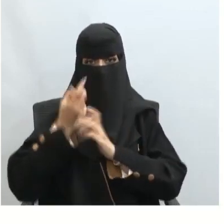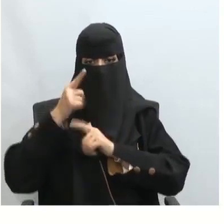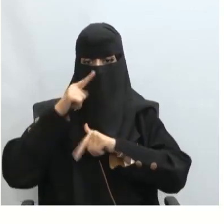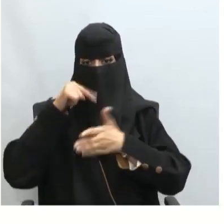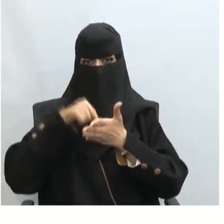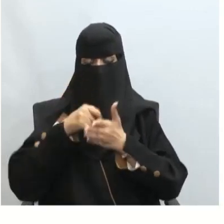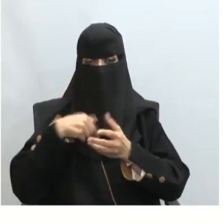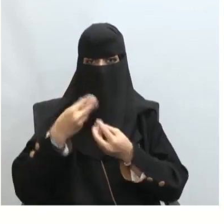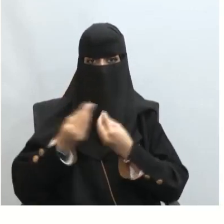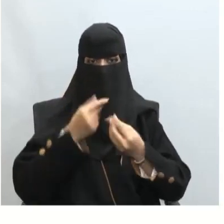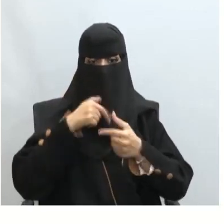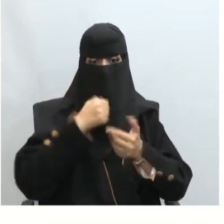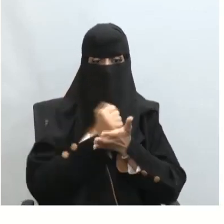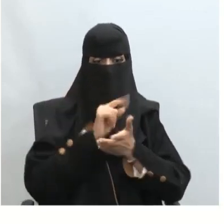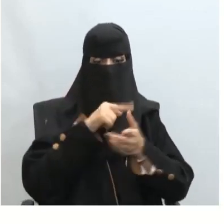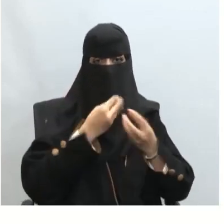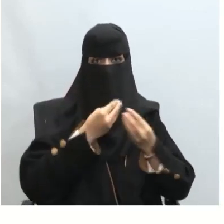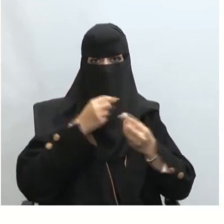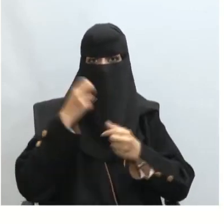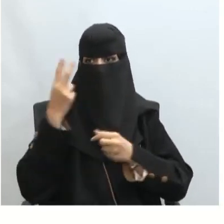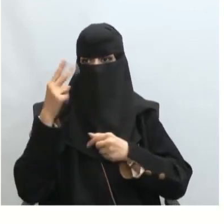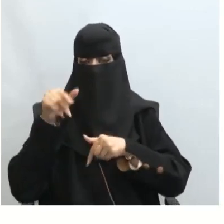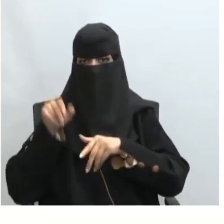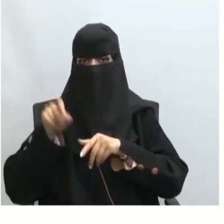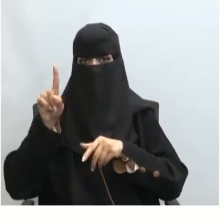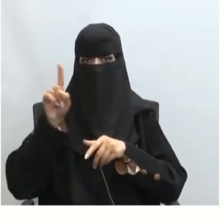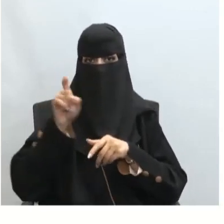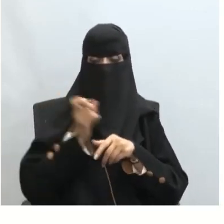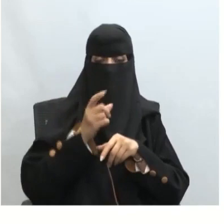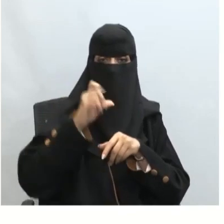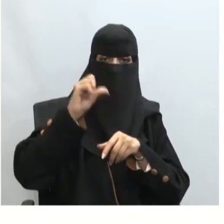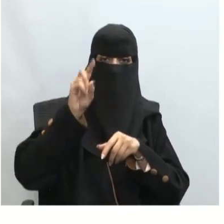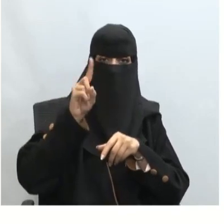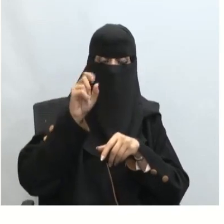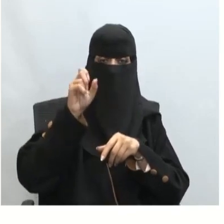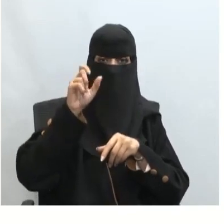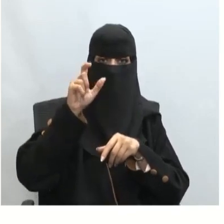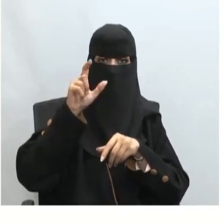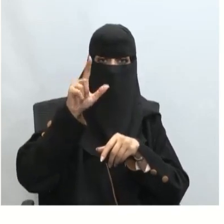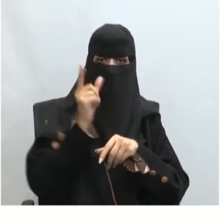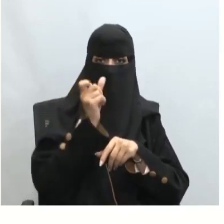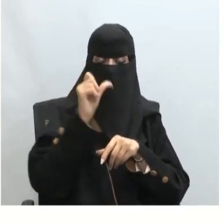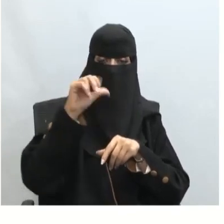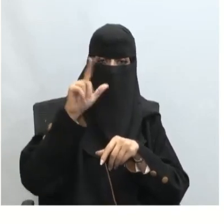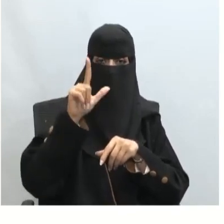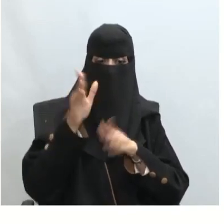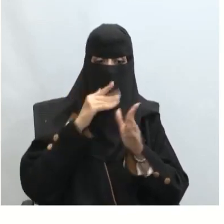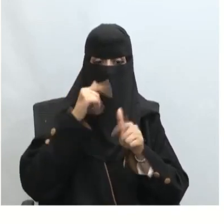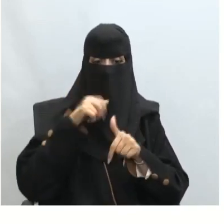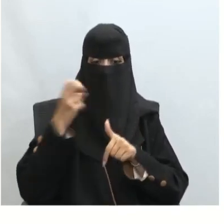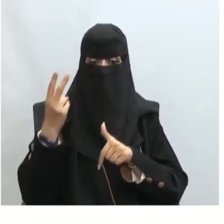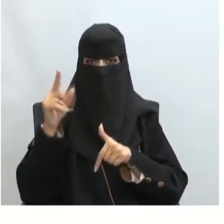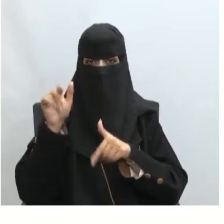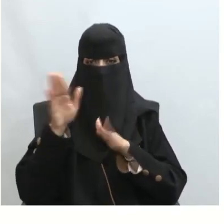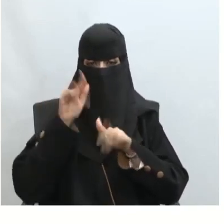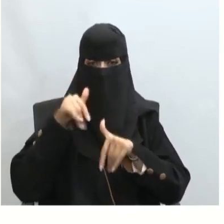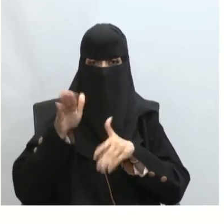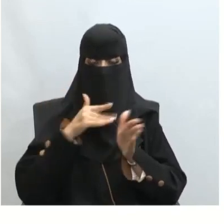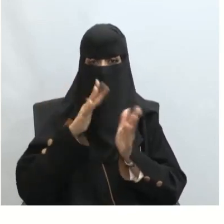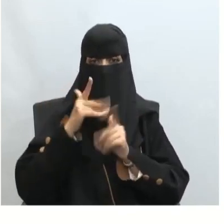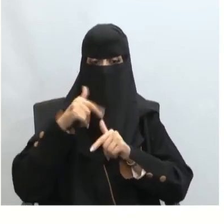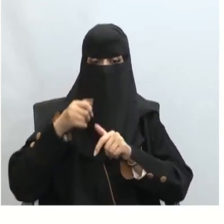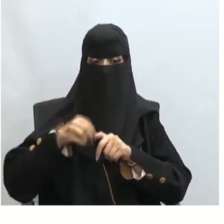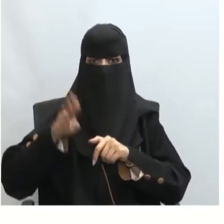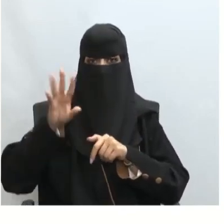النواتج تفاعل الحذف لتفاعل اثنين بروبانول اثنين بروبانول اثنين يعني وجود